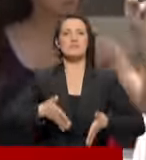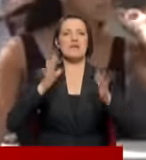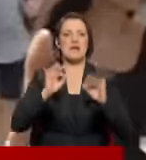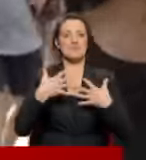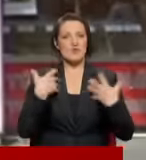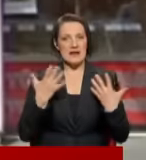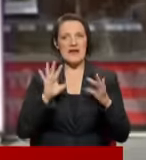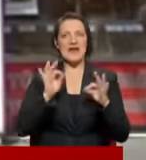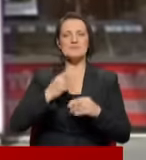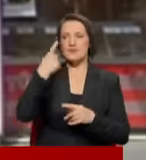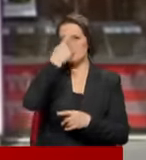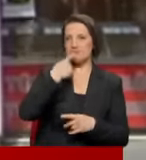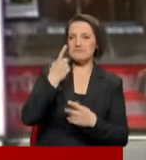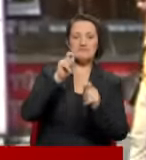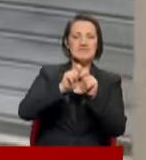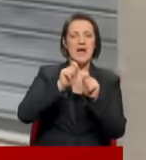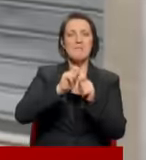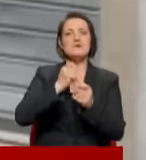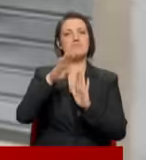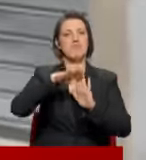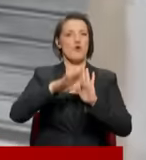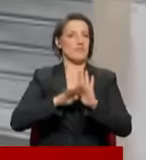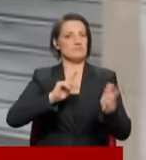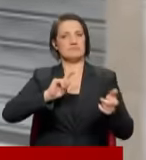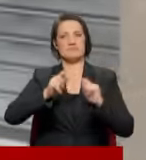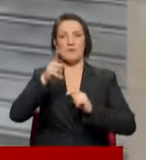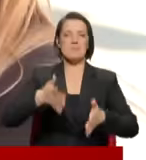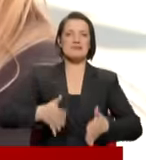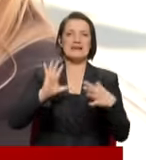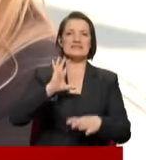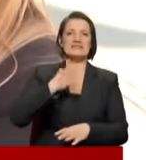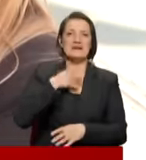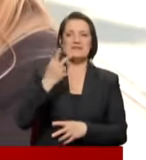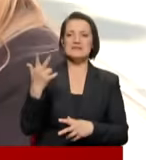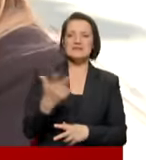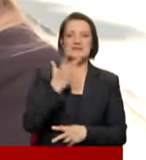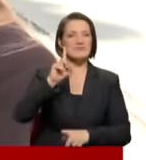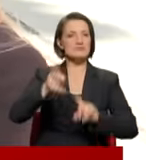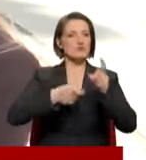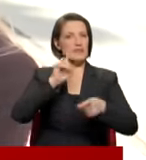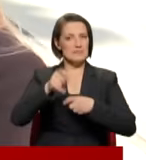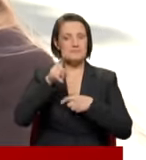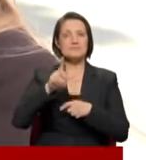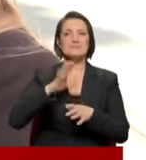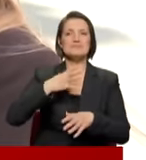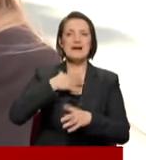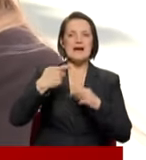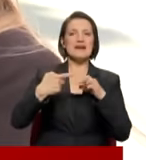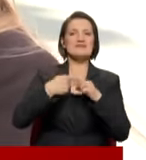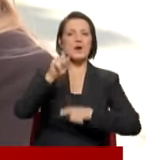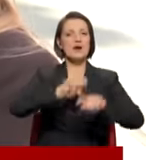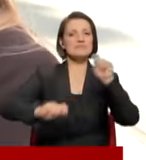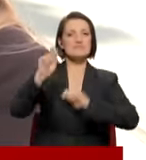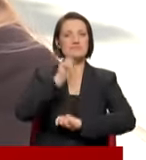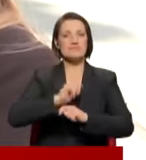güvenlik hem de silüet için kent tamir programı devreye sokulacak. Bu bina sahiplerini hızlıca tespit edelim. Biz onlara restorasyon